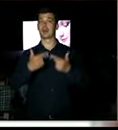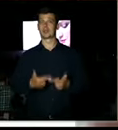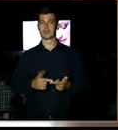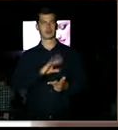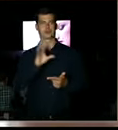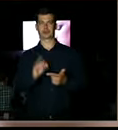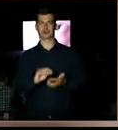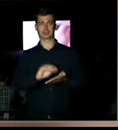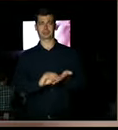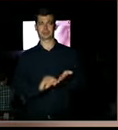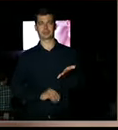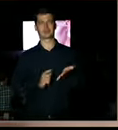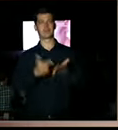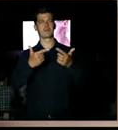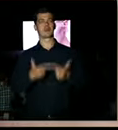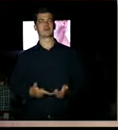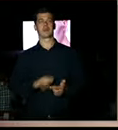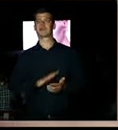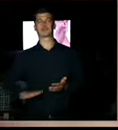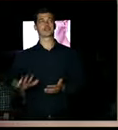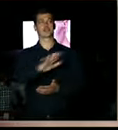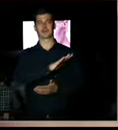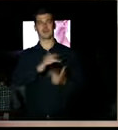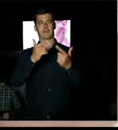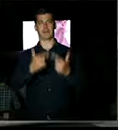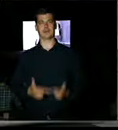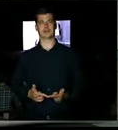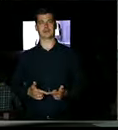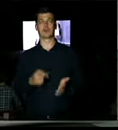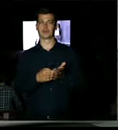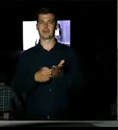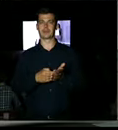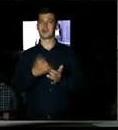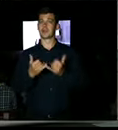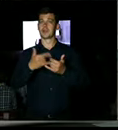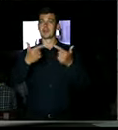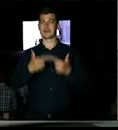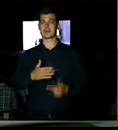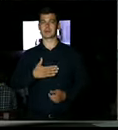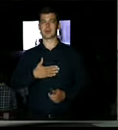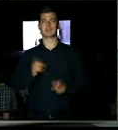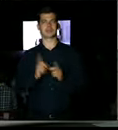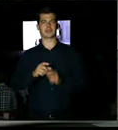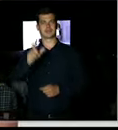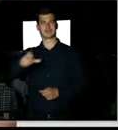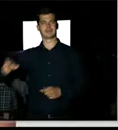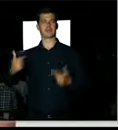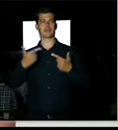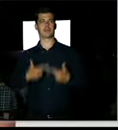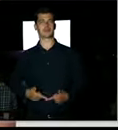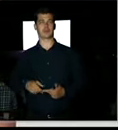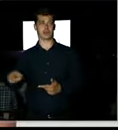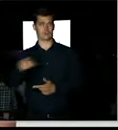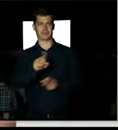jest poezja. Wszystkim jest poezja i wszystko jest poezją. Kiedy jest poezja, poeci też są poezją.